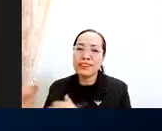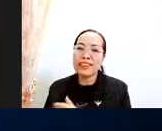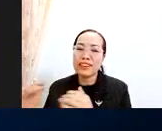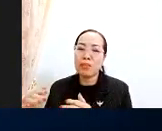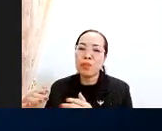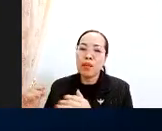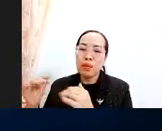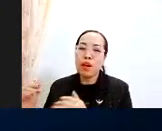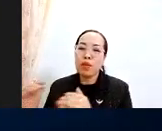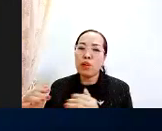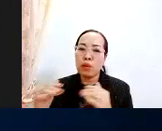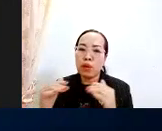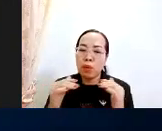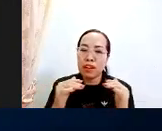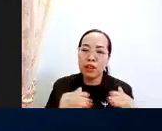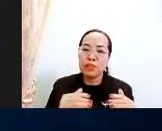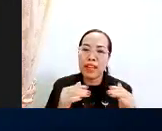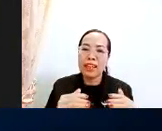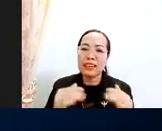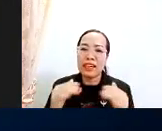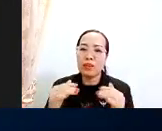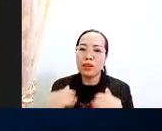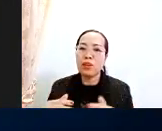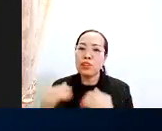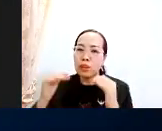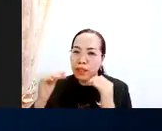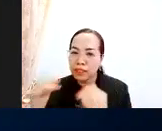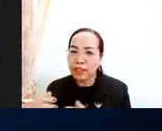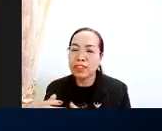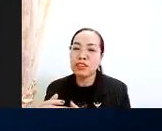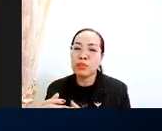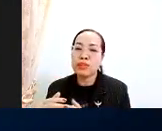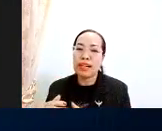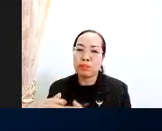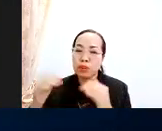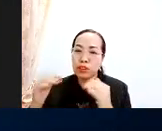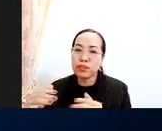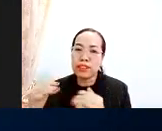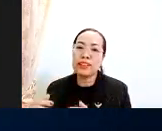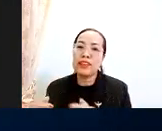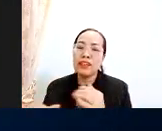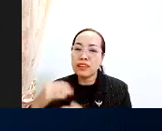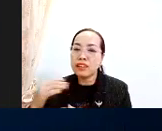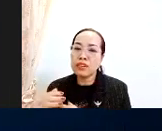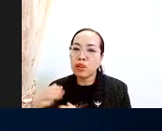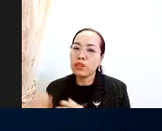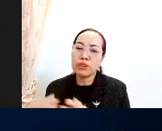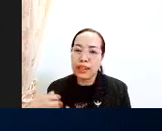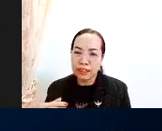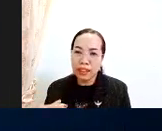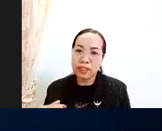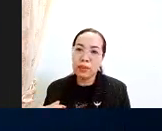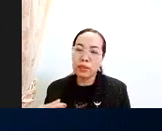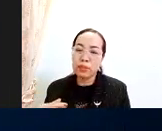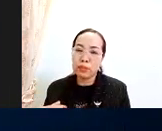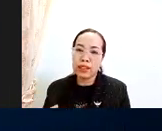bởi sân dịch nhóm và có một lỗ bỏ bọc nhóm cha cứ nẹ lụa đó cứ nhóm ta đã cất rương tôi tai pru nhóm chân nánh rương lôi tôi tai